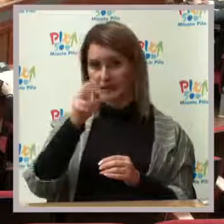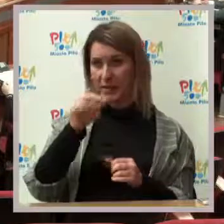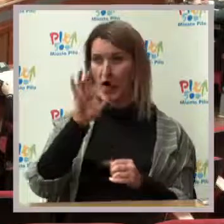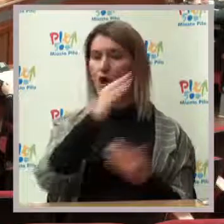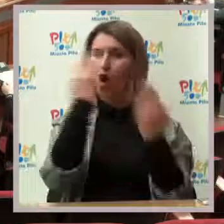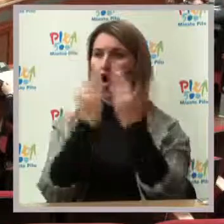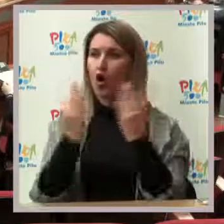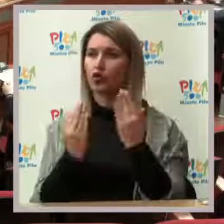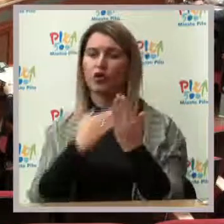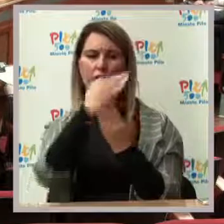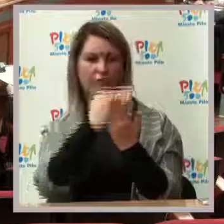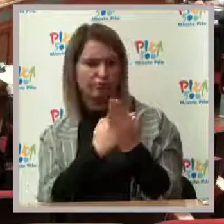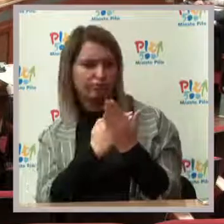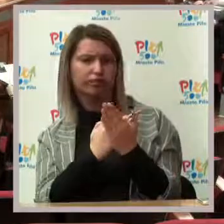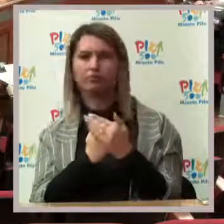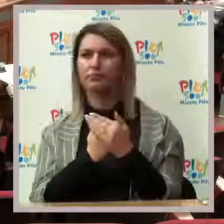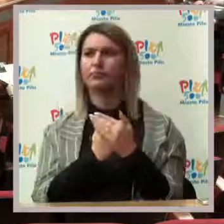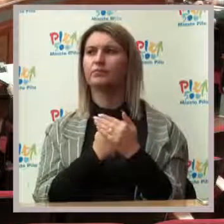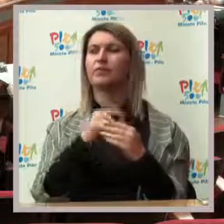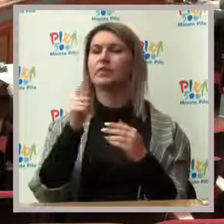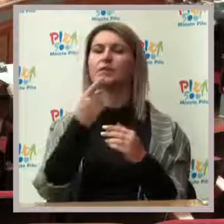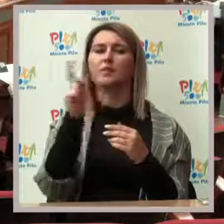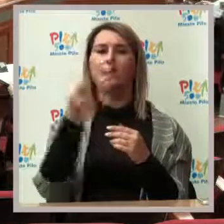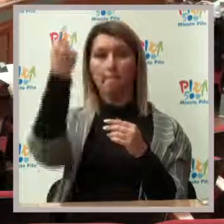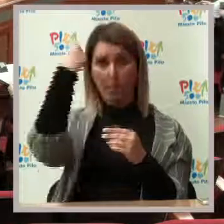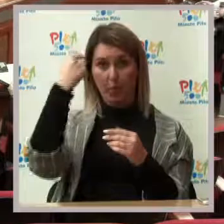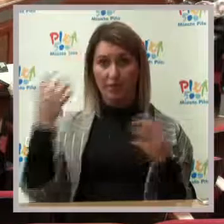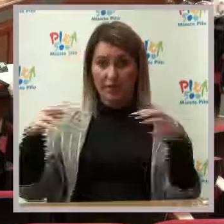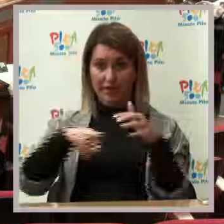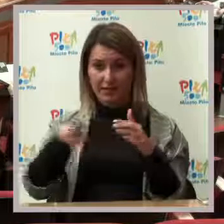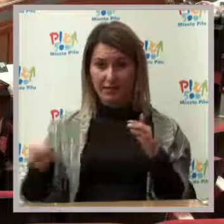Rady Miasta Piły. Bardzo proszę pani radna.